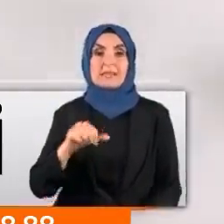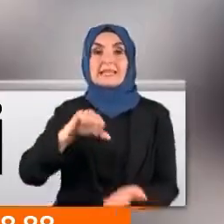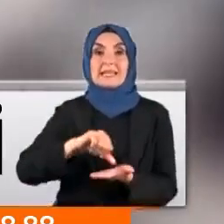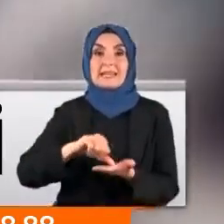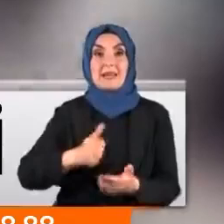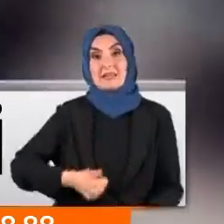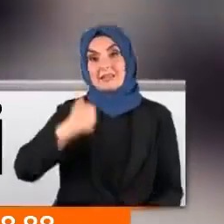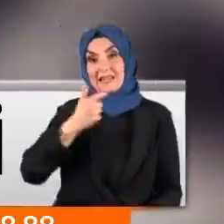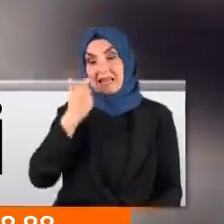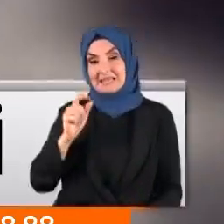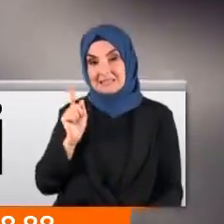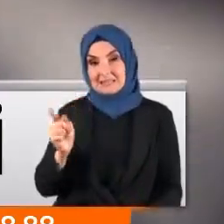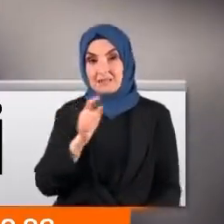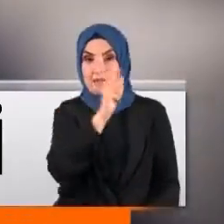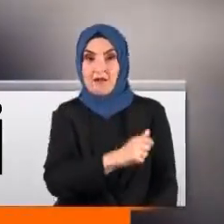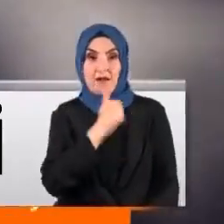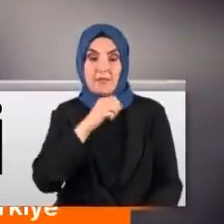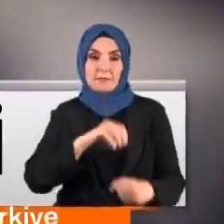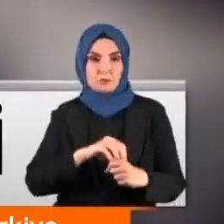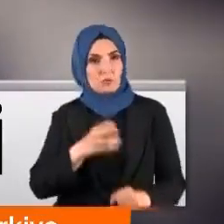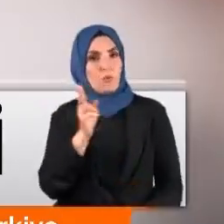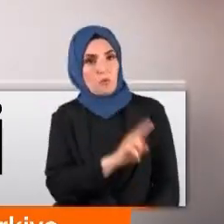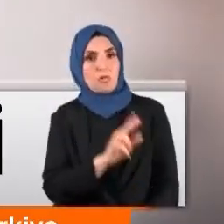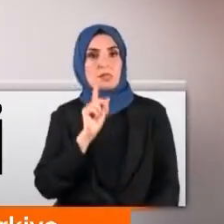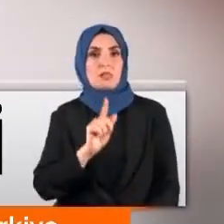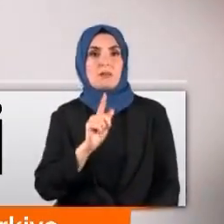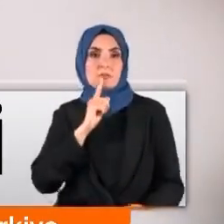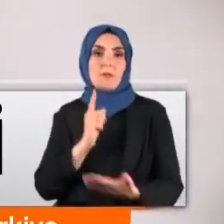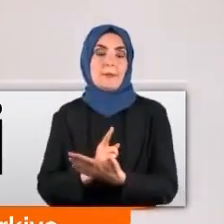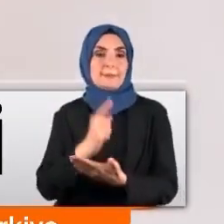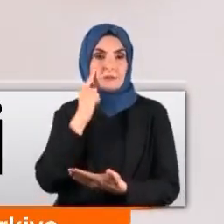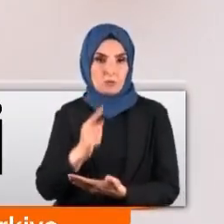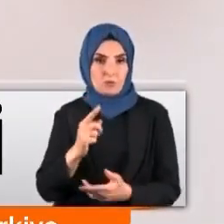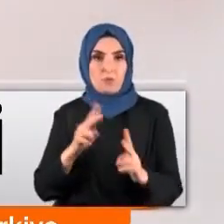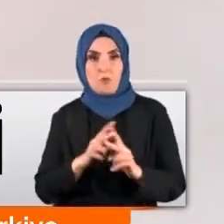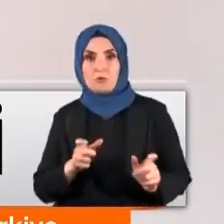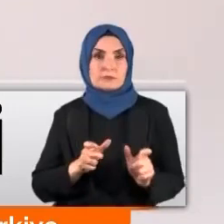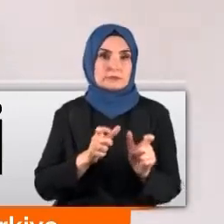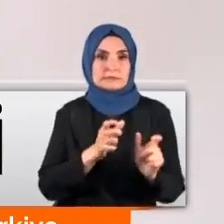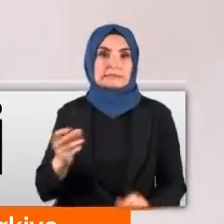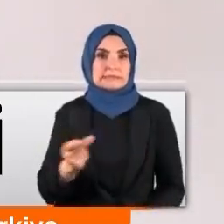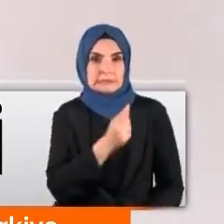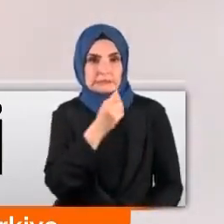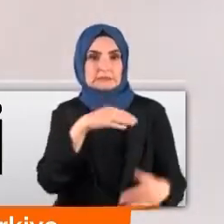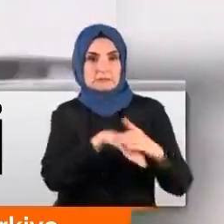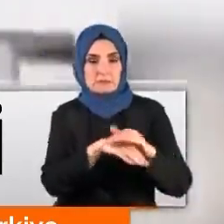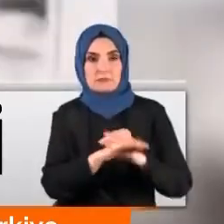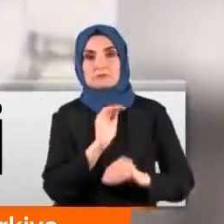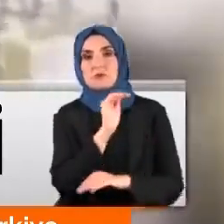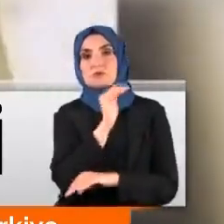Humeyni Rushdie için ölüm fetvası çıkarınca uzun yıllar polis gözetiminde kaçarak ve saklanarak yaşamak zorunda